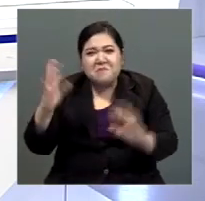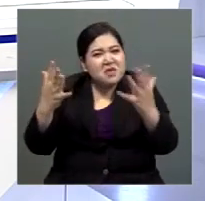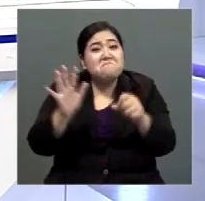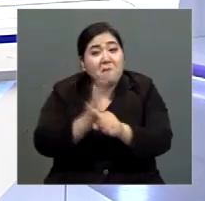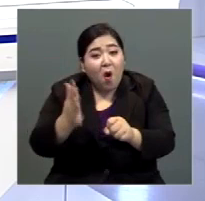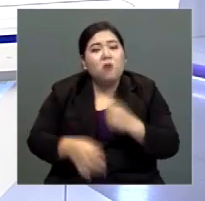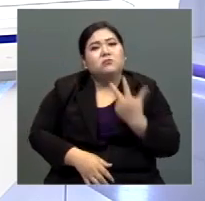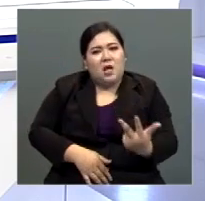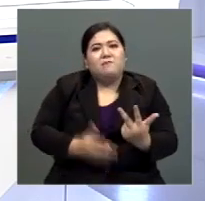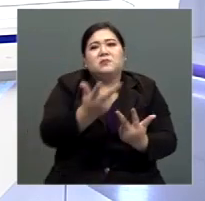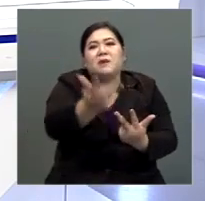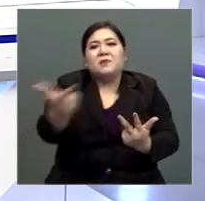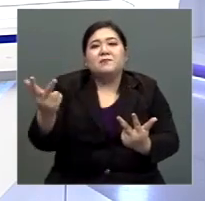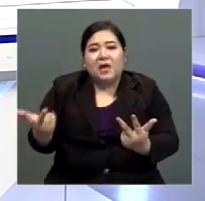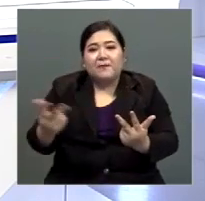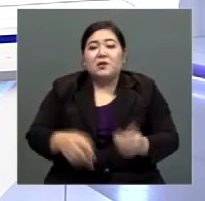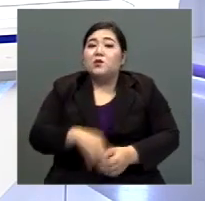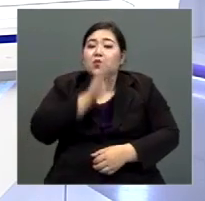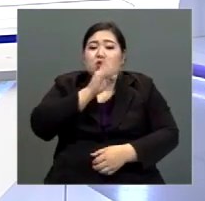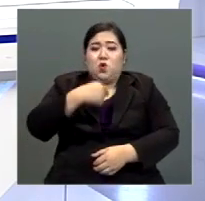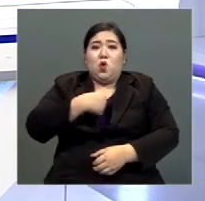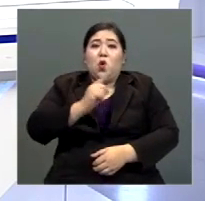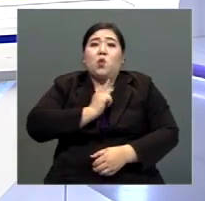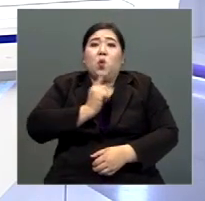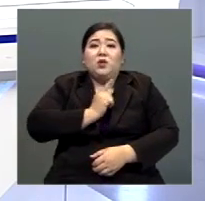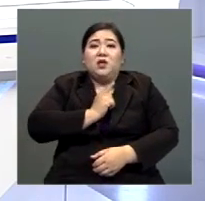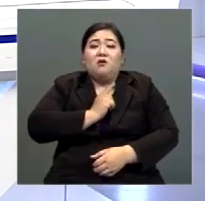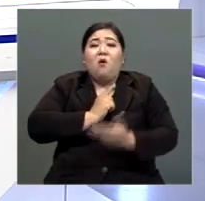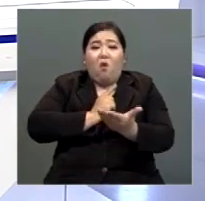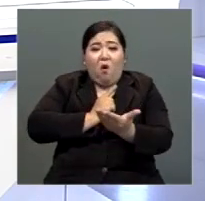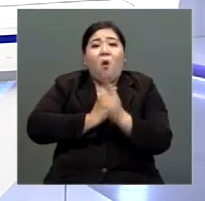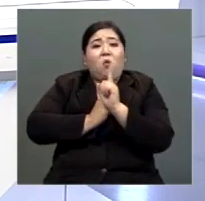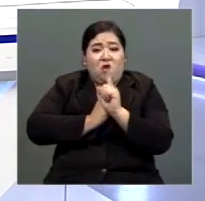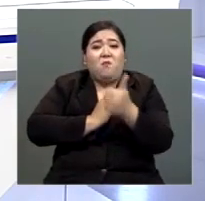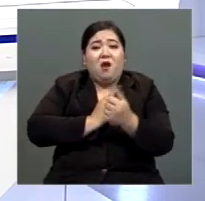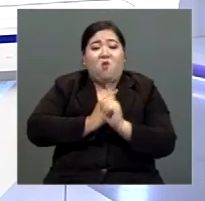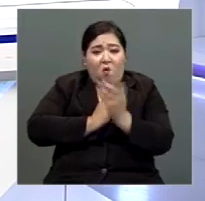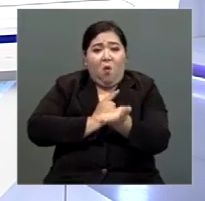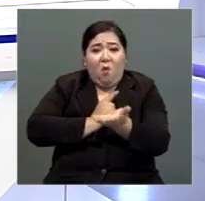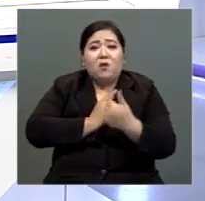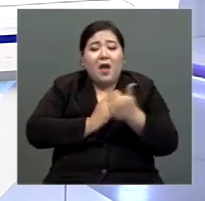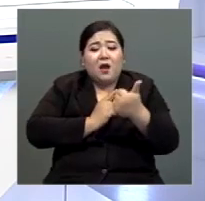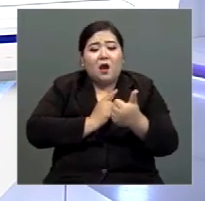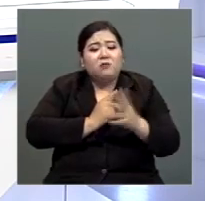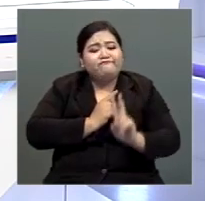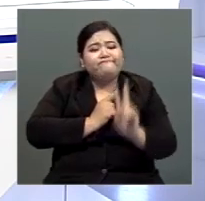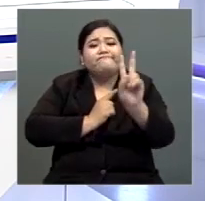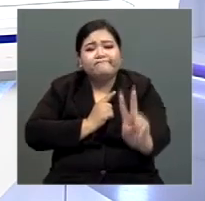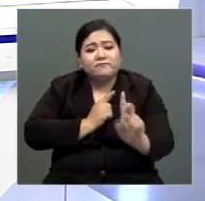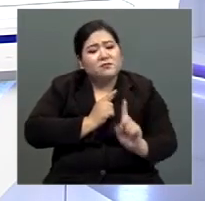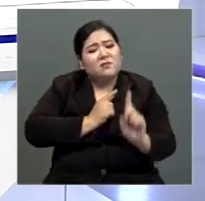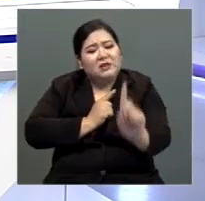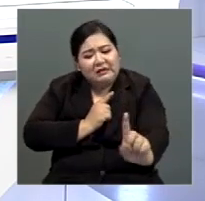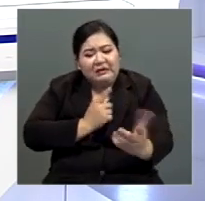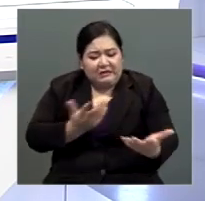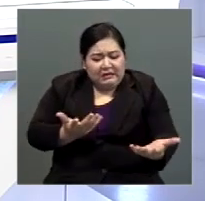บบอกว่าขออยู่คนเดียวได้มั้ยก็จะต้องเสีย 1 ห้องแล้วก็เพิ่มพื้นที่อีกมัก็จะกลายเป็ว่าสถานที่ Veer รองรับก